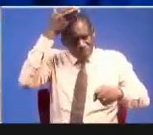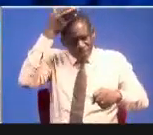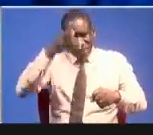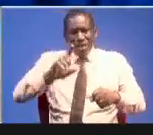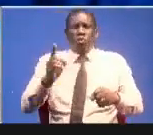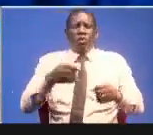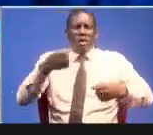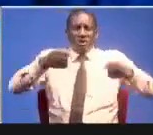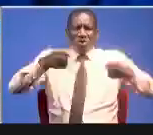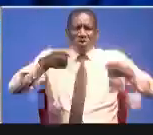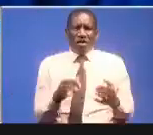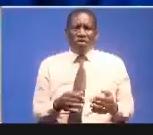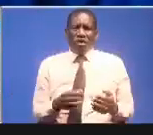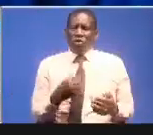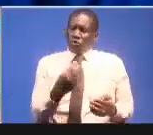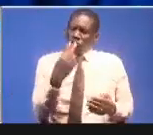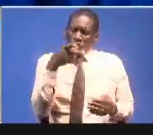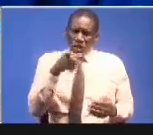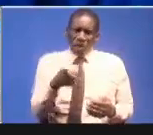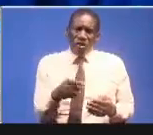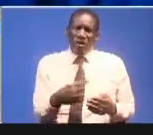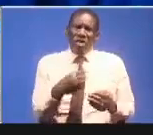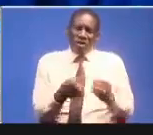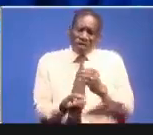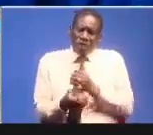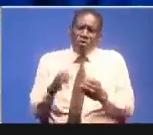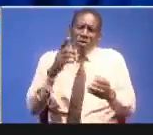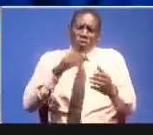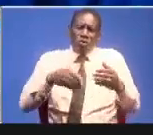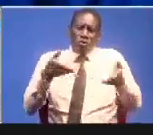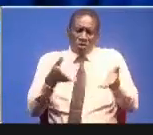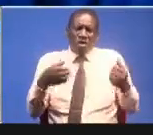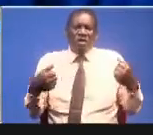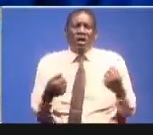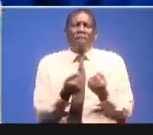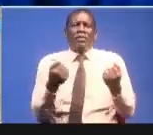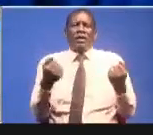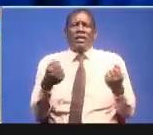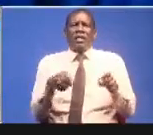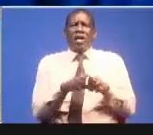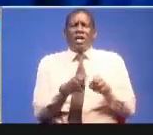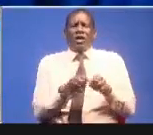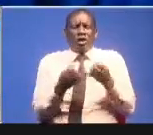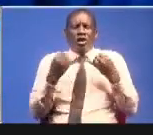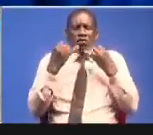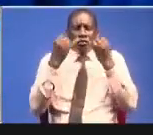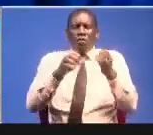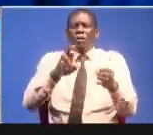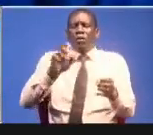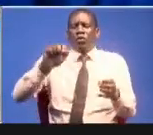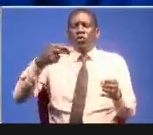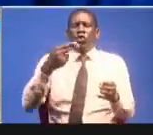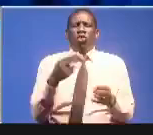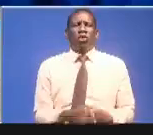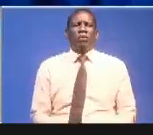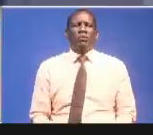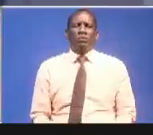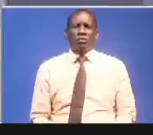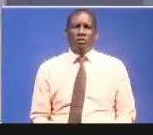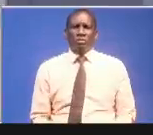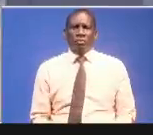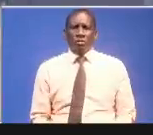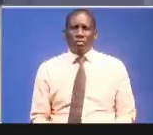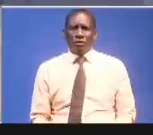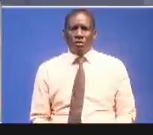Dereva alishuhudia tukio hilo ameelezea matukio yalivyojiri, anavyoarifu mwenzangu Rutsar Mwei Chesenge. Mimi